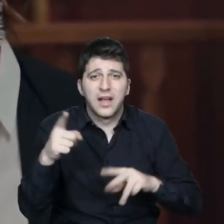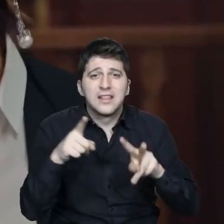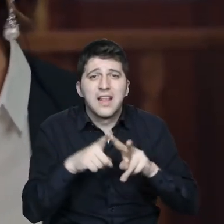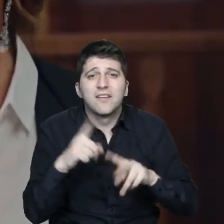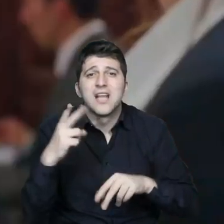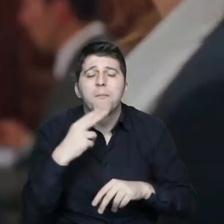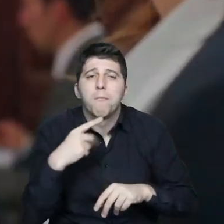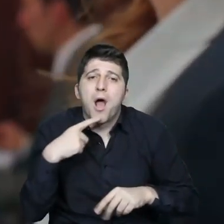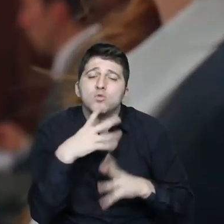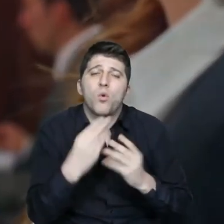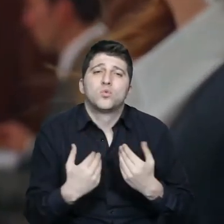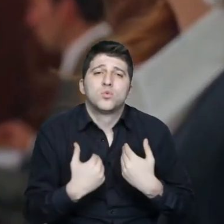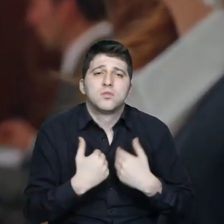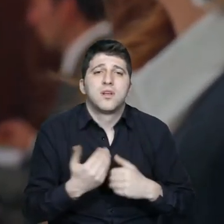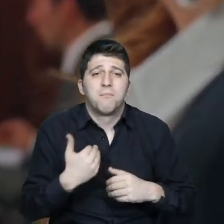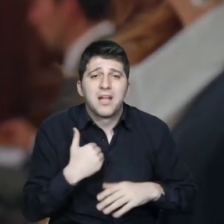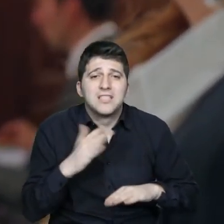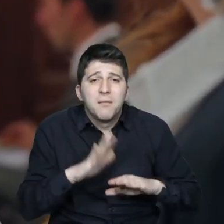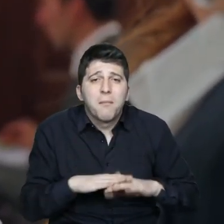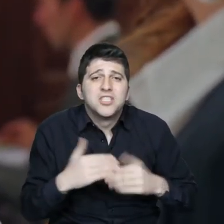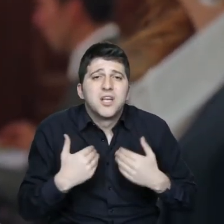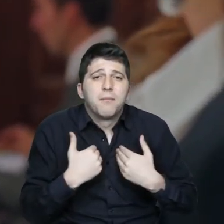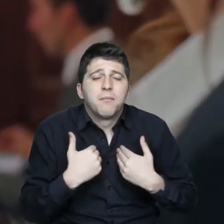Hanım'a çok mahcup oluruz. Yani ben yapabileceğime...